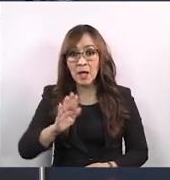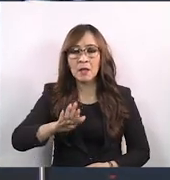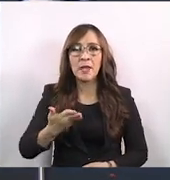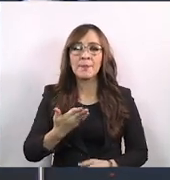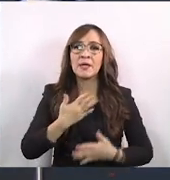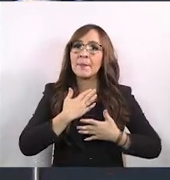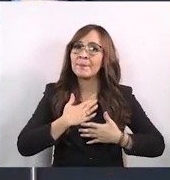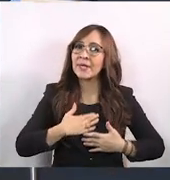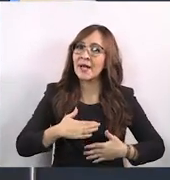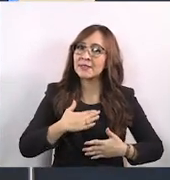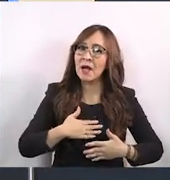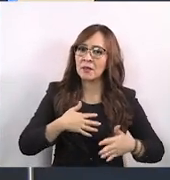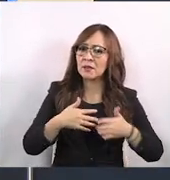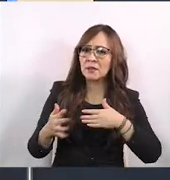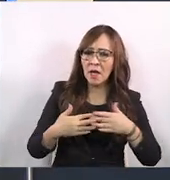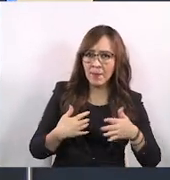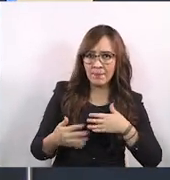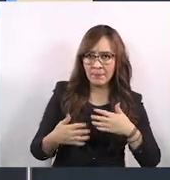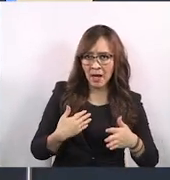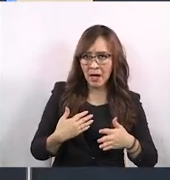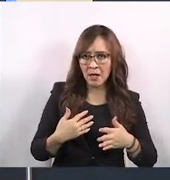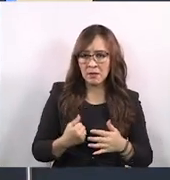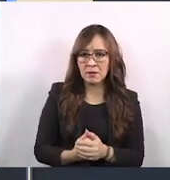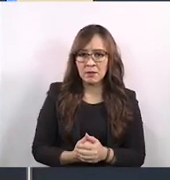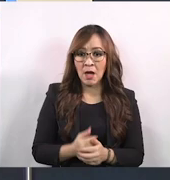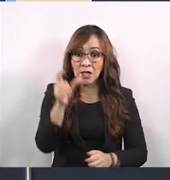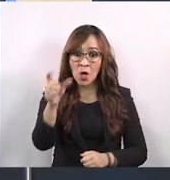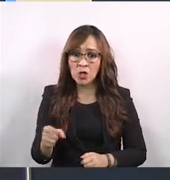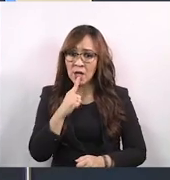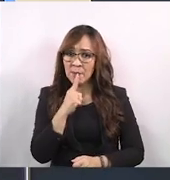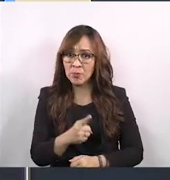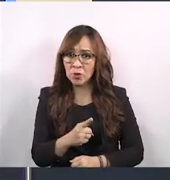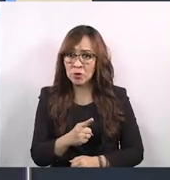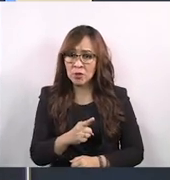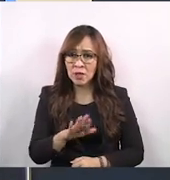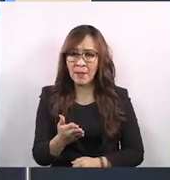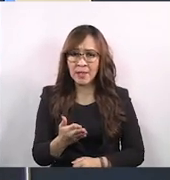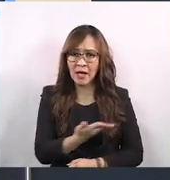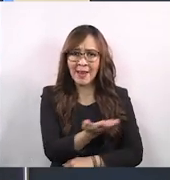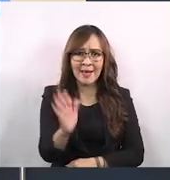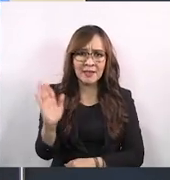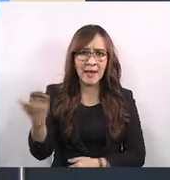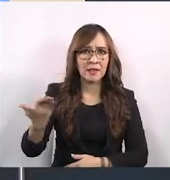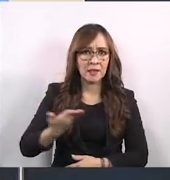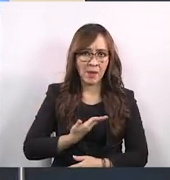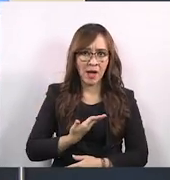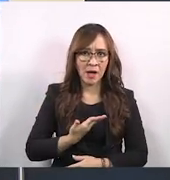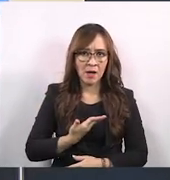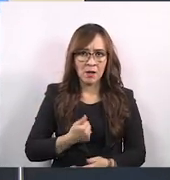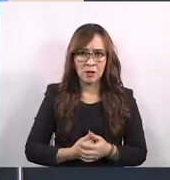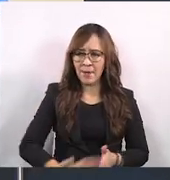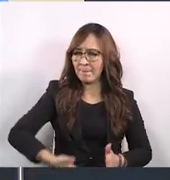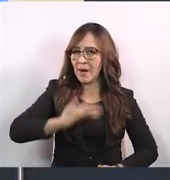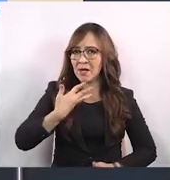It's okay lalu merasa nyaman Justru orang yang menegur sudah sudah benci selama rahim dan kalau ada orang buka